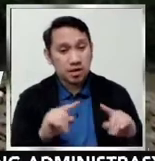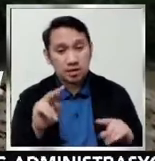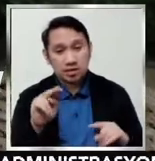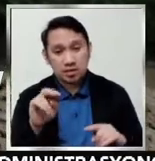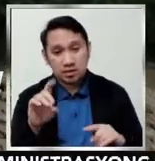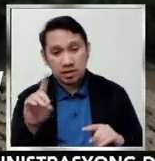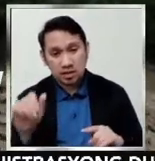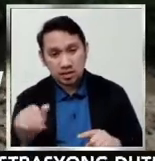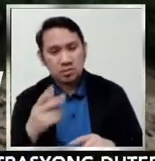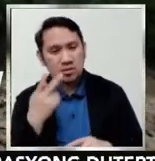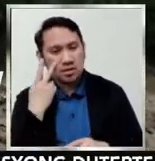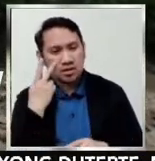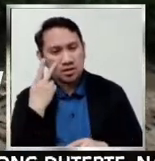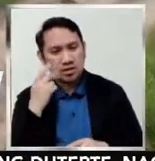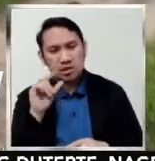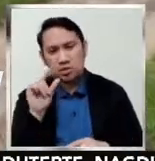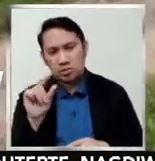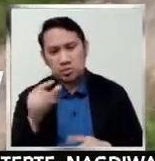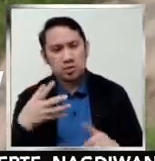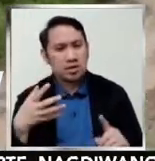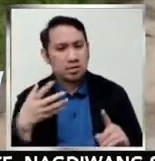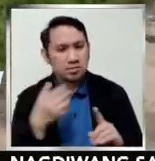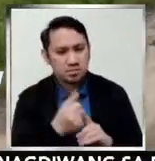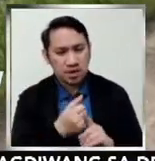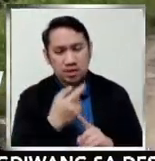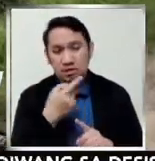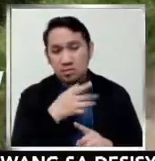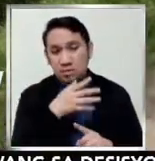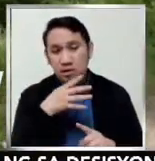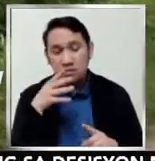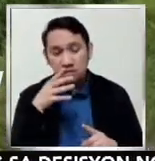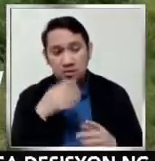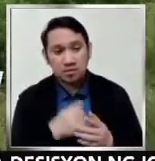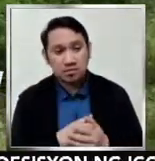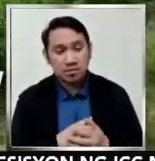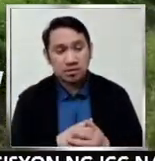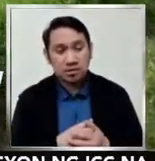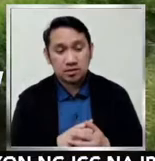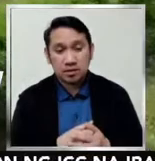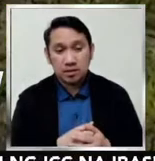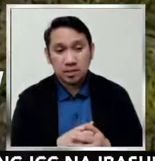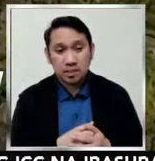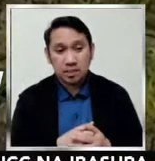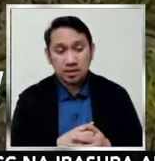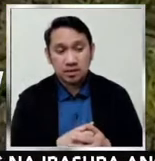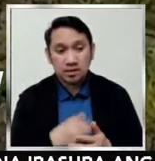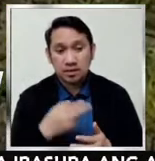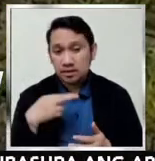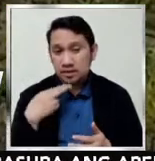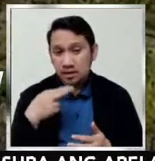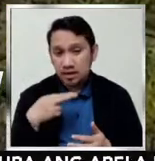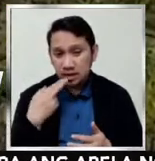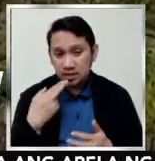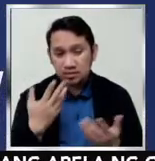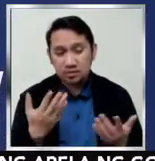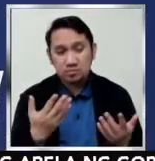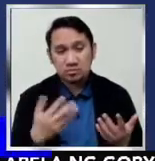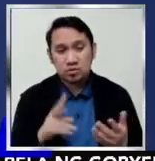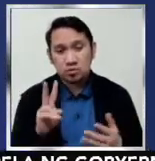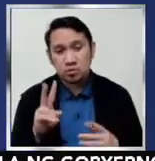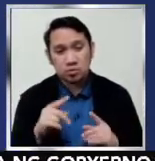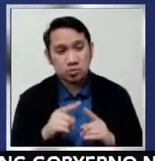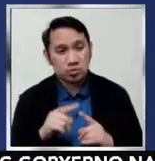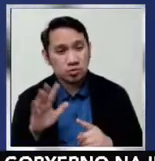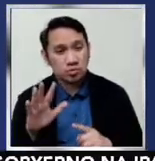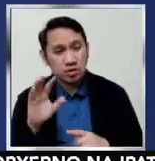nilang epekto ng tagtuyot sa mga palayan. For rice, we are seeing something like 2-5% impact